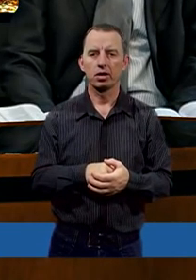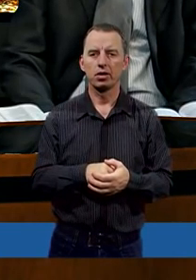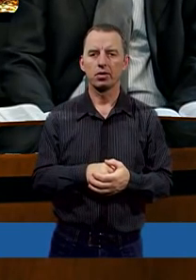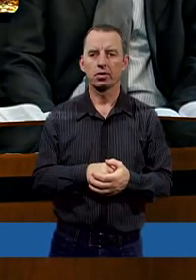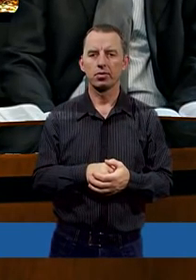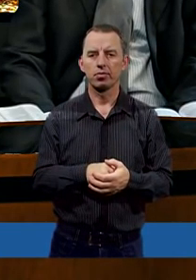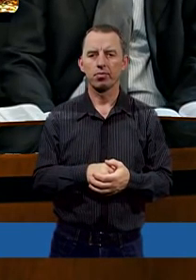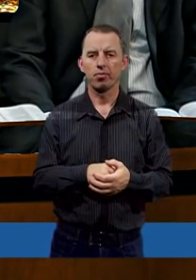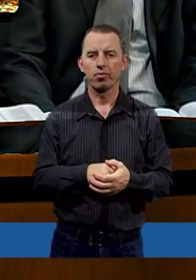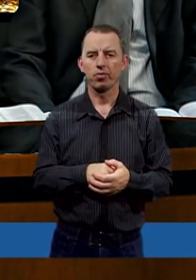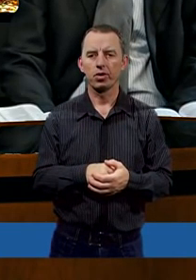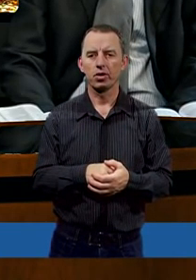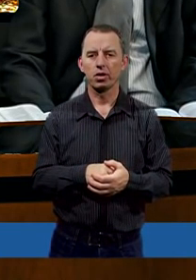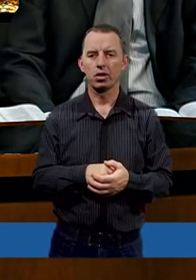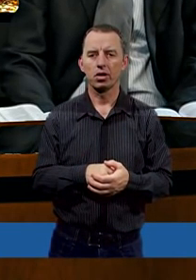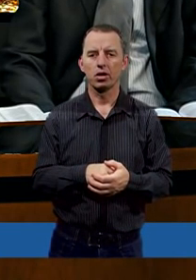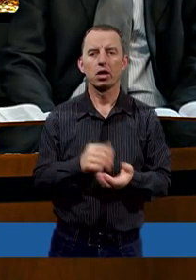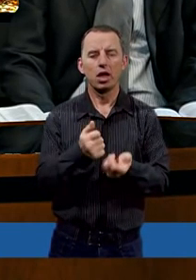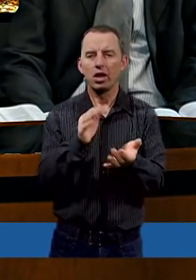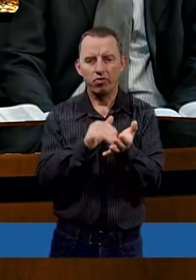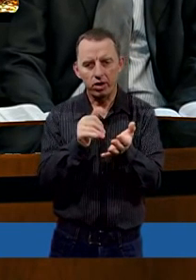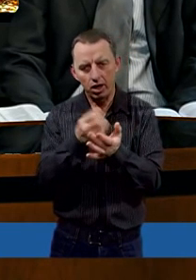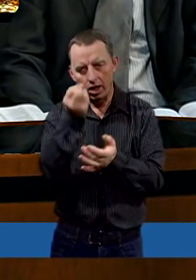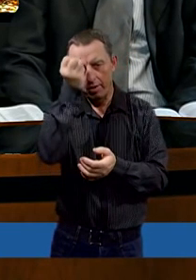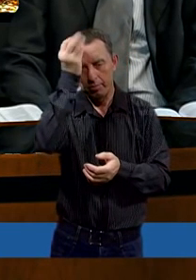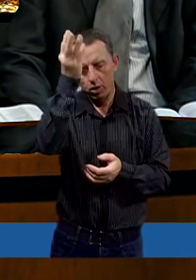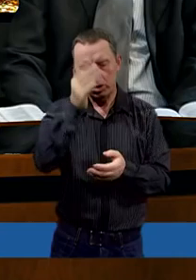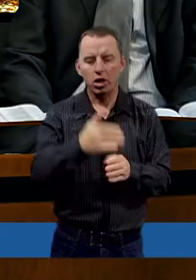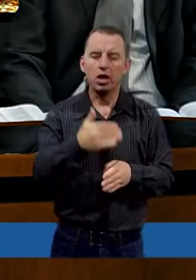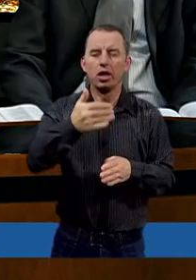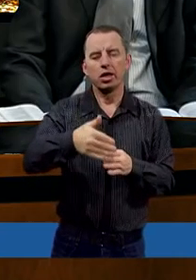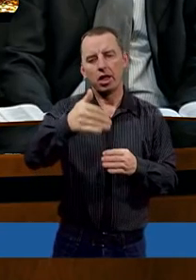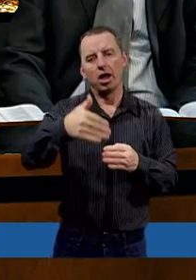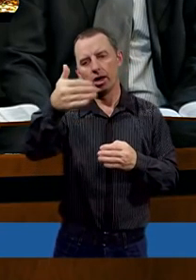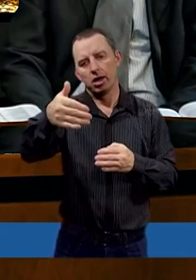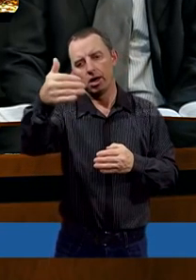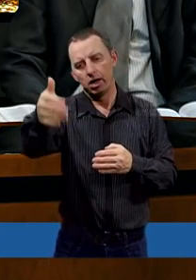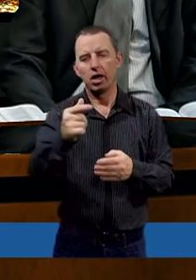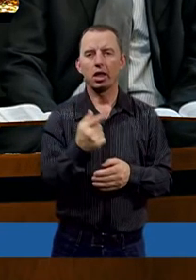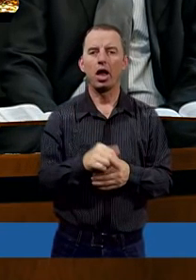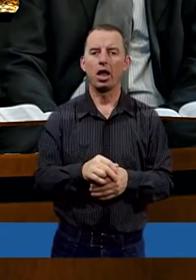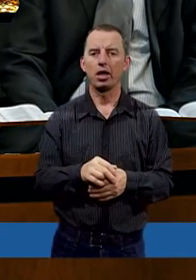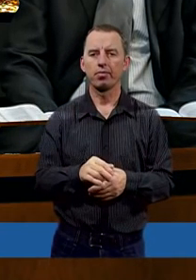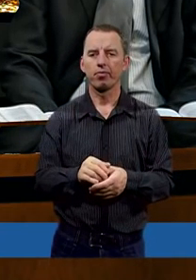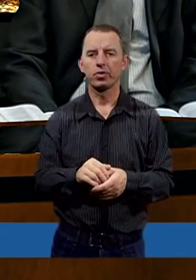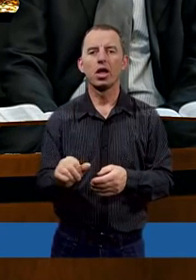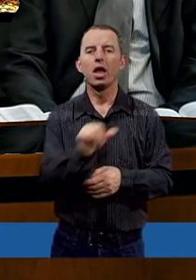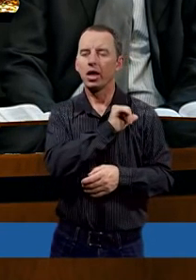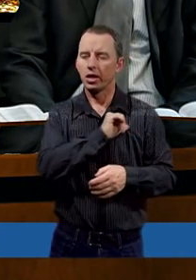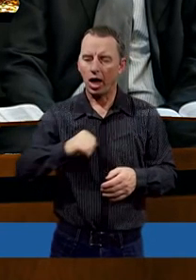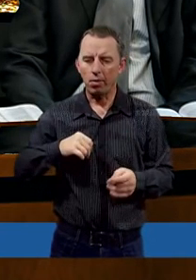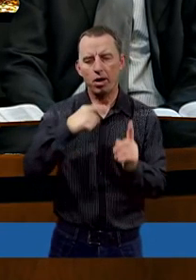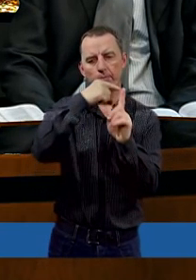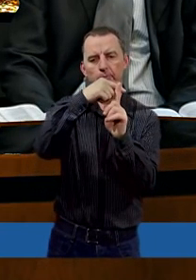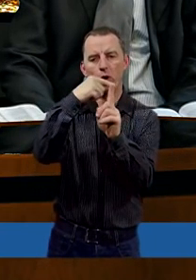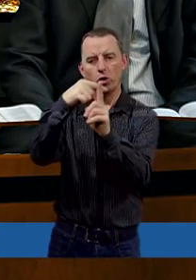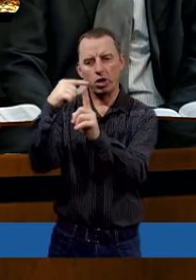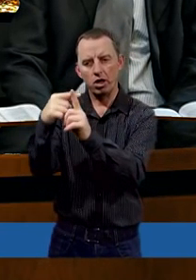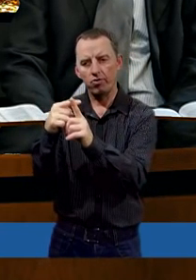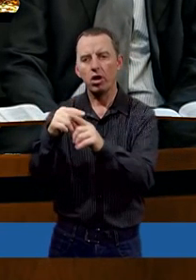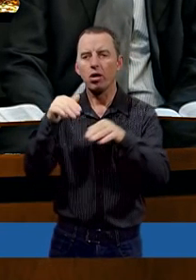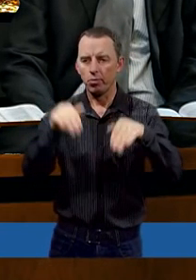Tak. Niezwykle mądry i tak dalej. No, same pozytywy byśmy